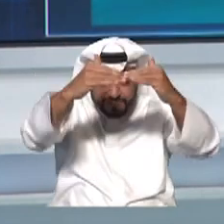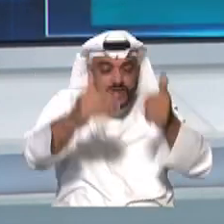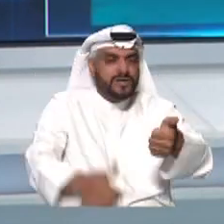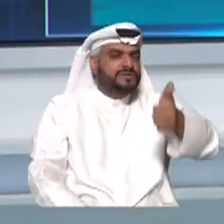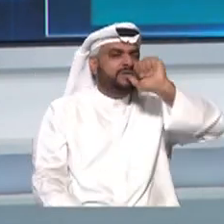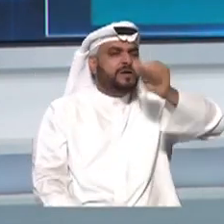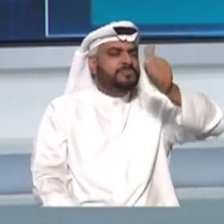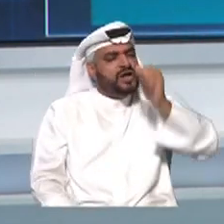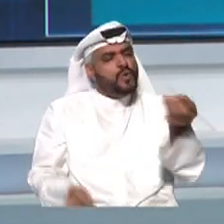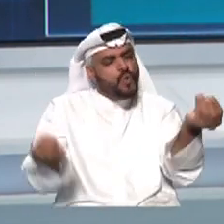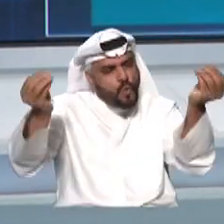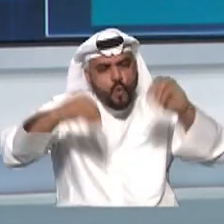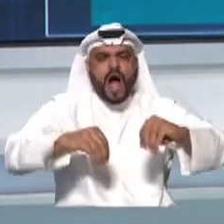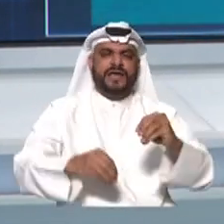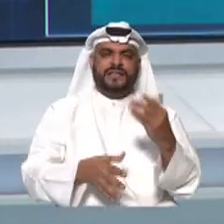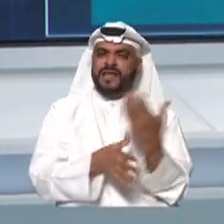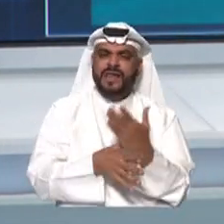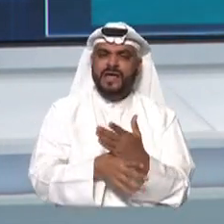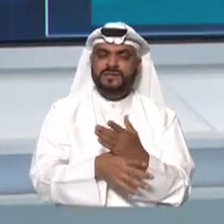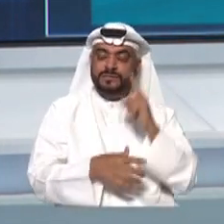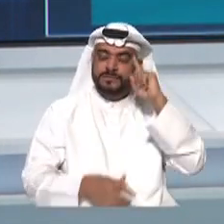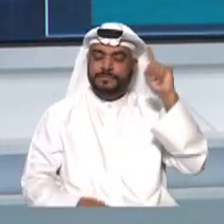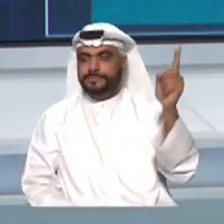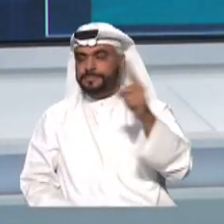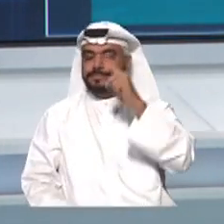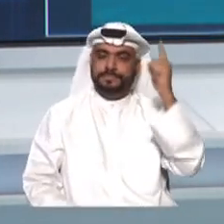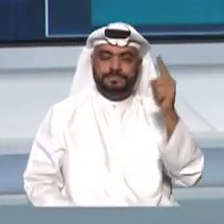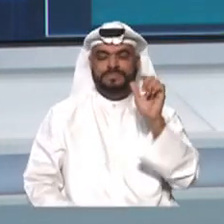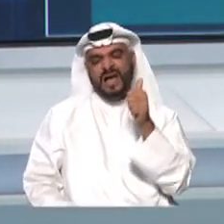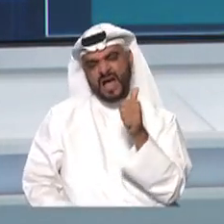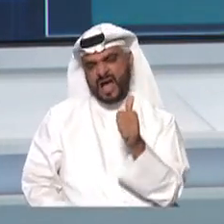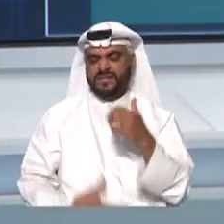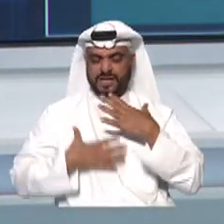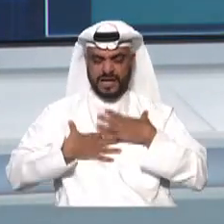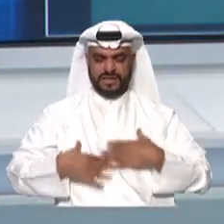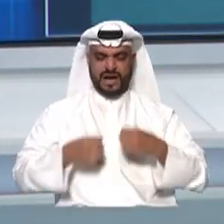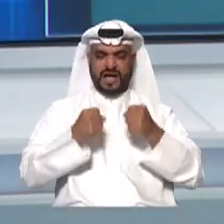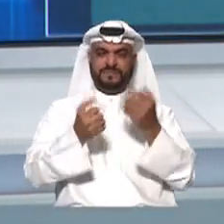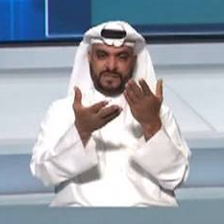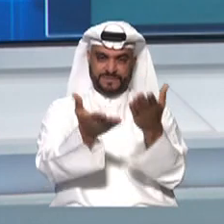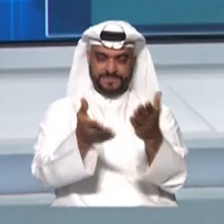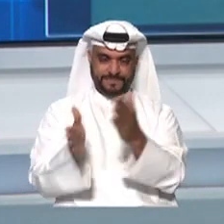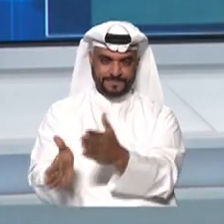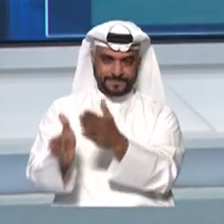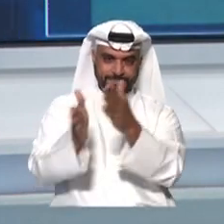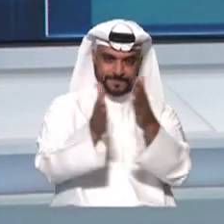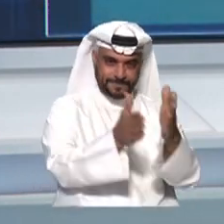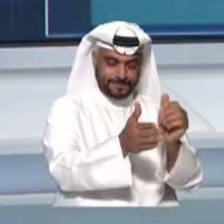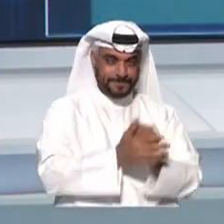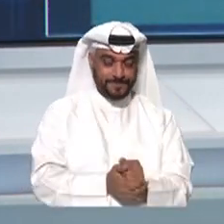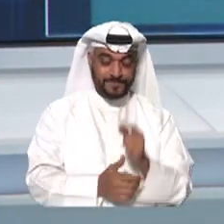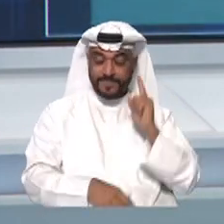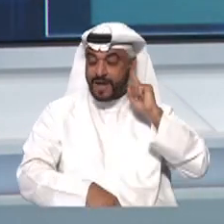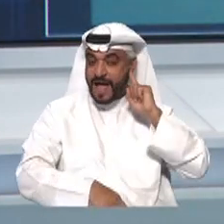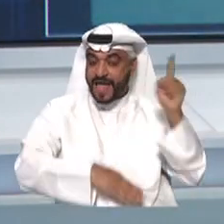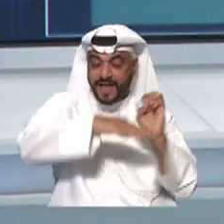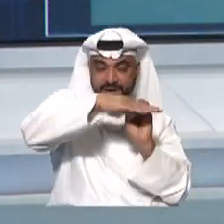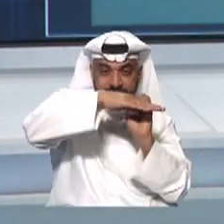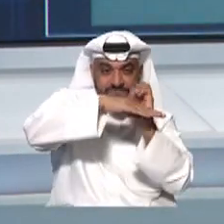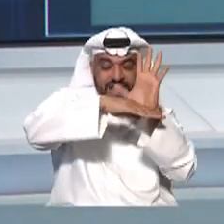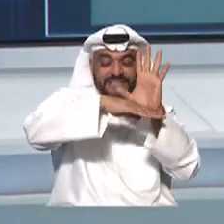من السوائل الكافية لتجنب ضربات الشمس وأيضا جفاف الجسم. أذان الفجر بمشيئة الله